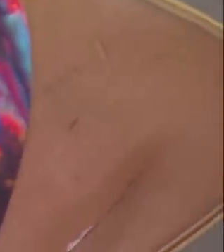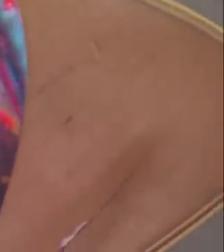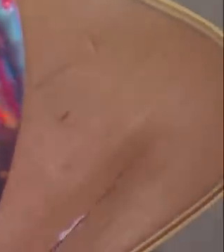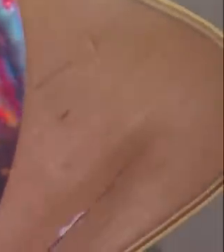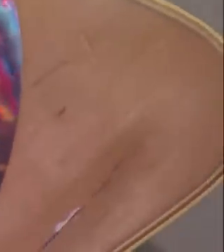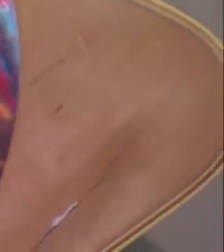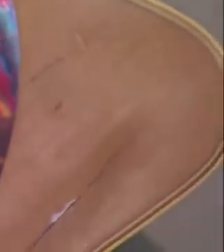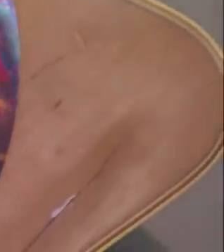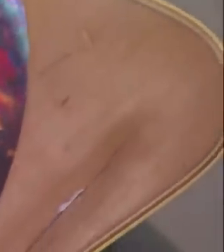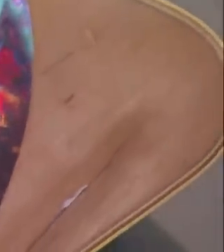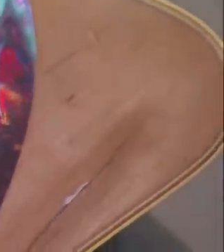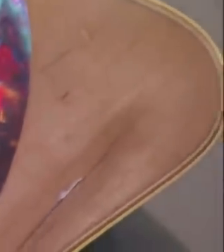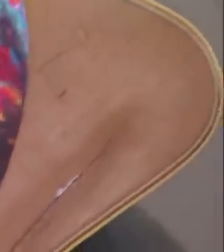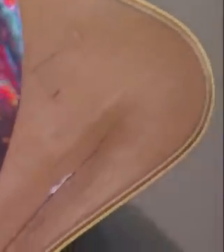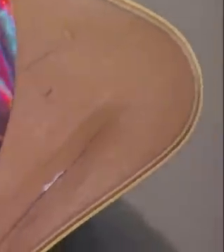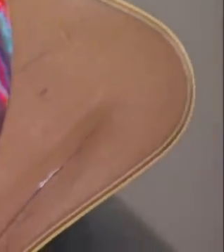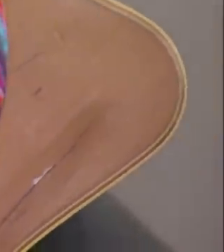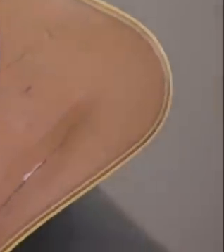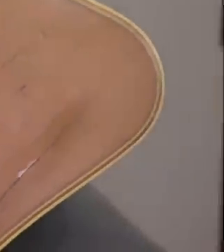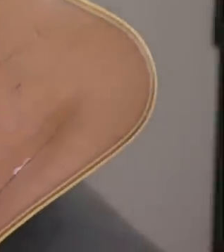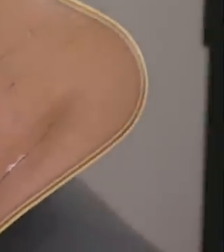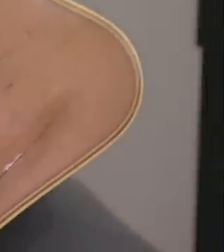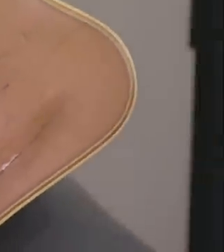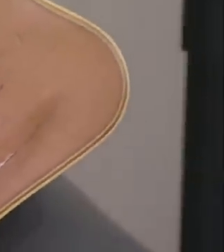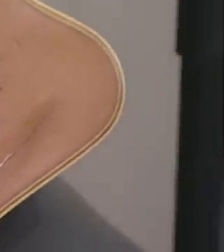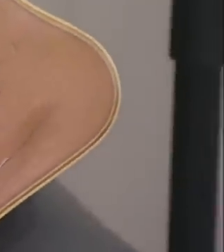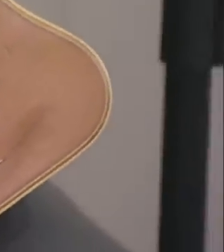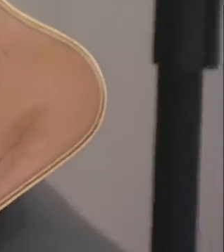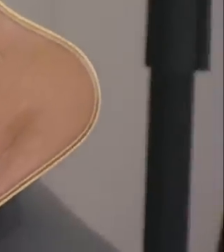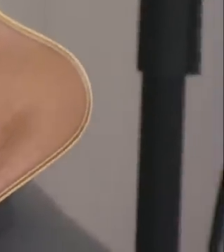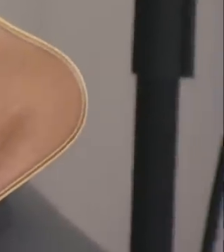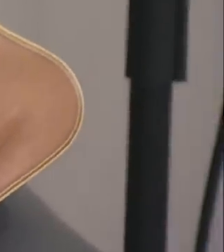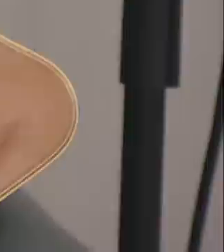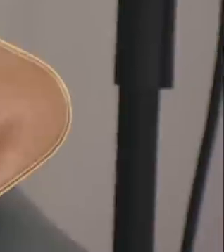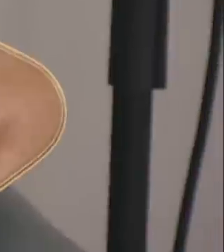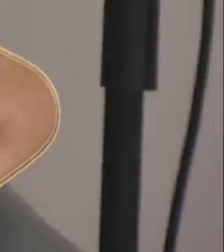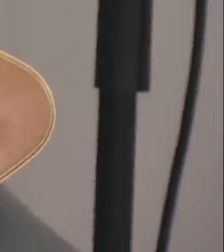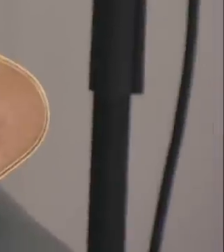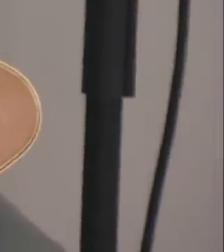Biss irrid nfittex u lilek biss irrid ngħaddi.